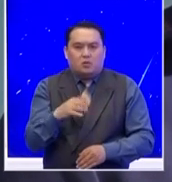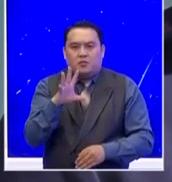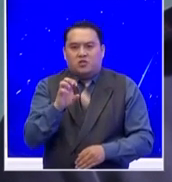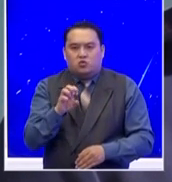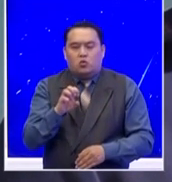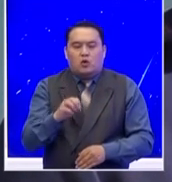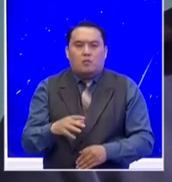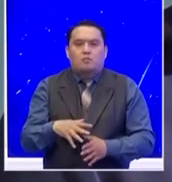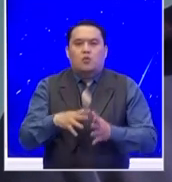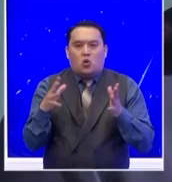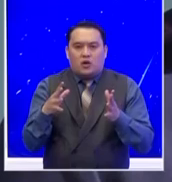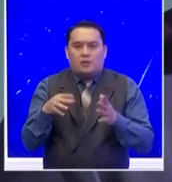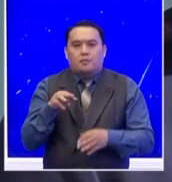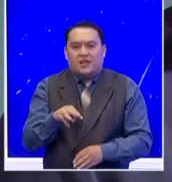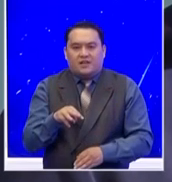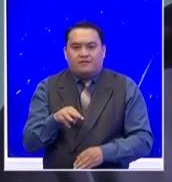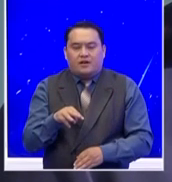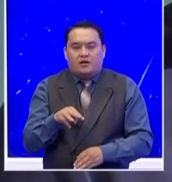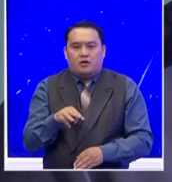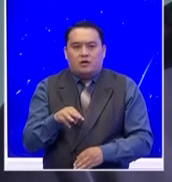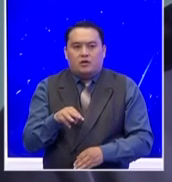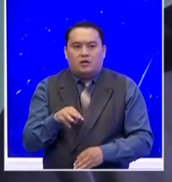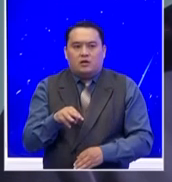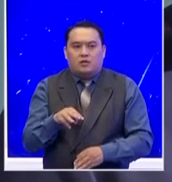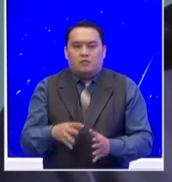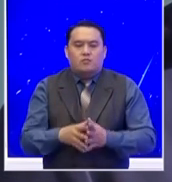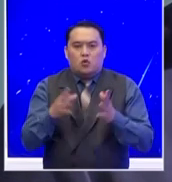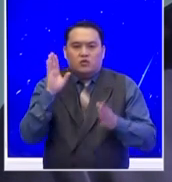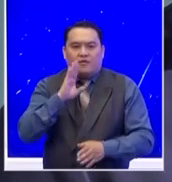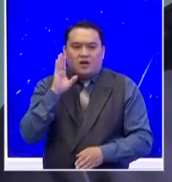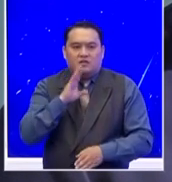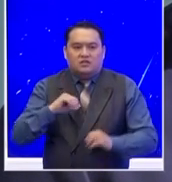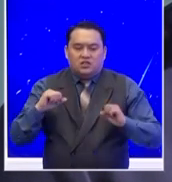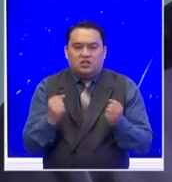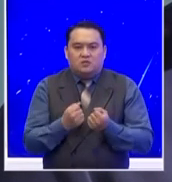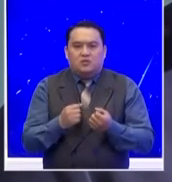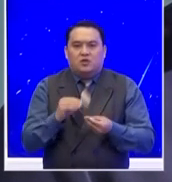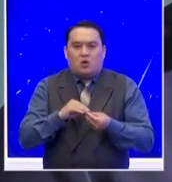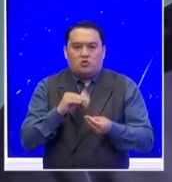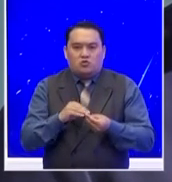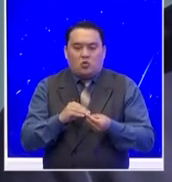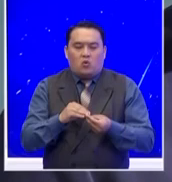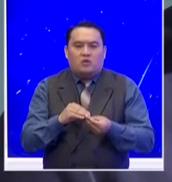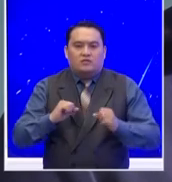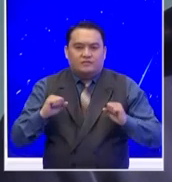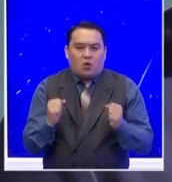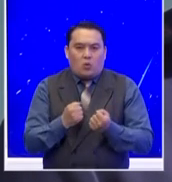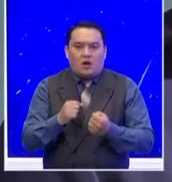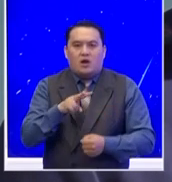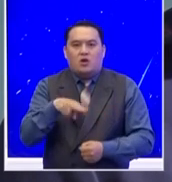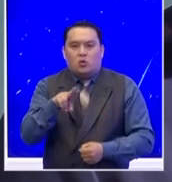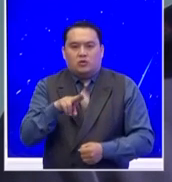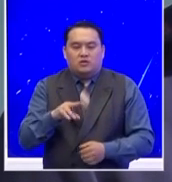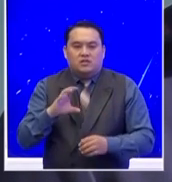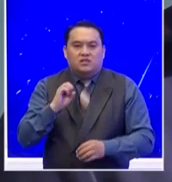2500 и более метров от уровня моря. Большинство озер находятся в зимнем режиме. Акватория водоемов покрыта льдом и